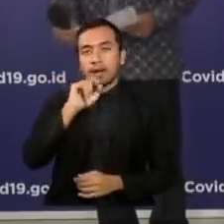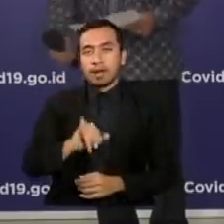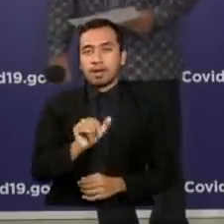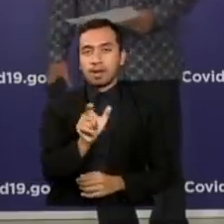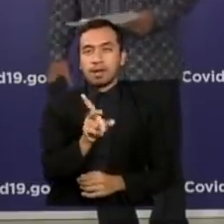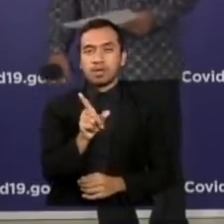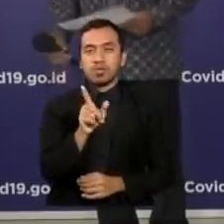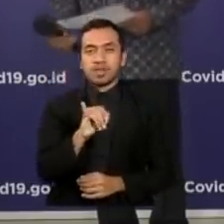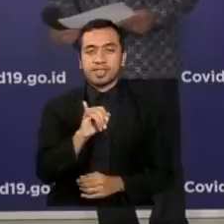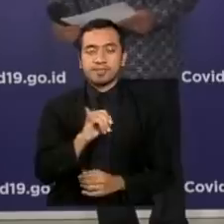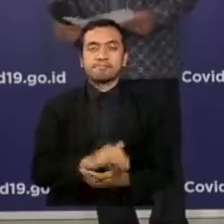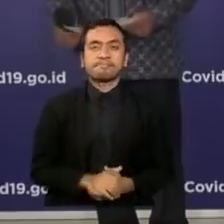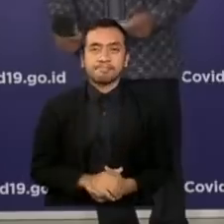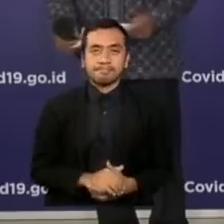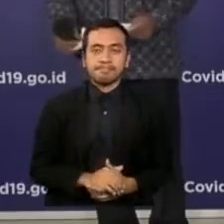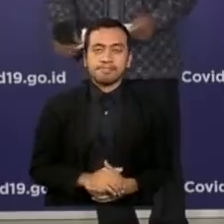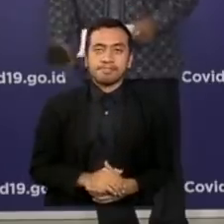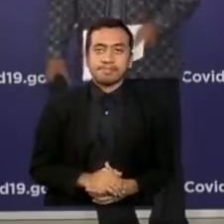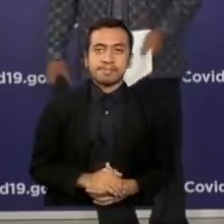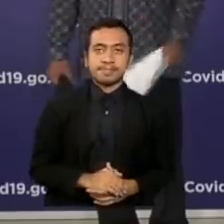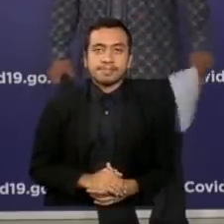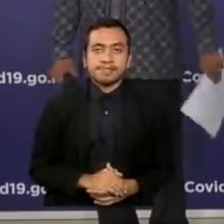untuk menyampaikan data terkini